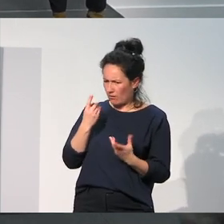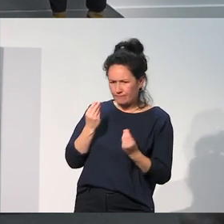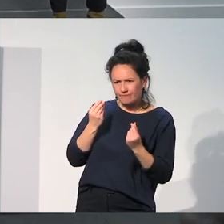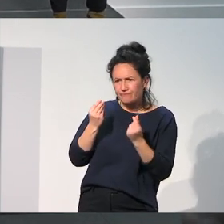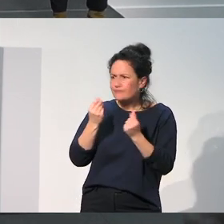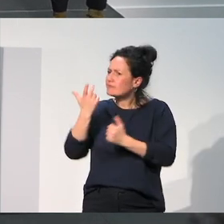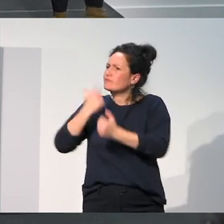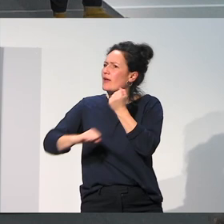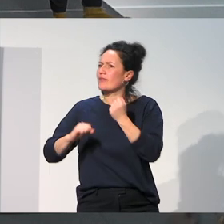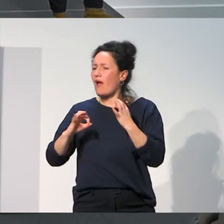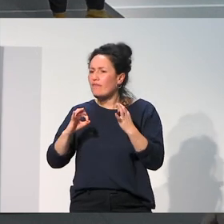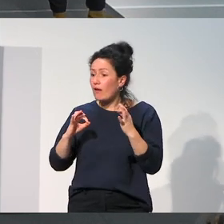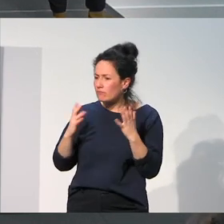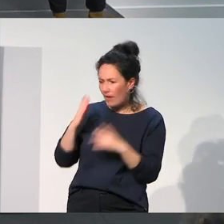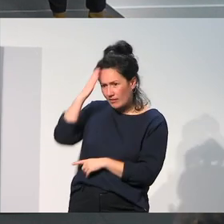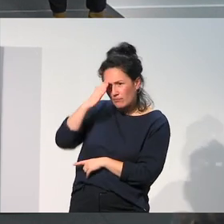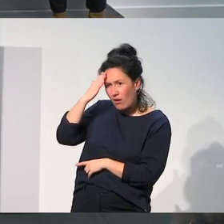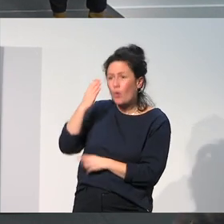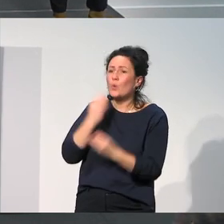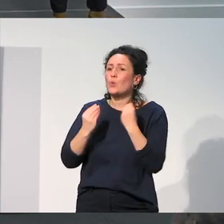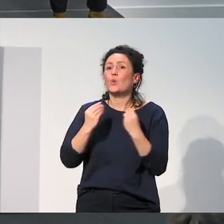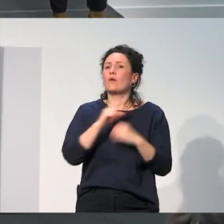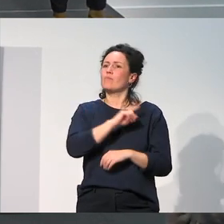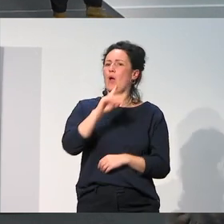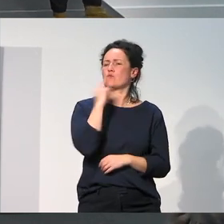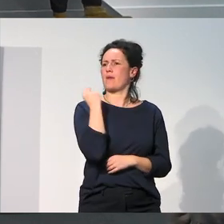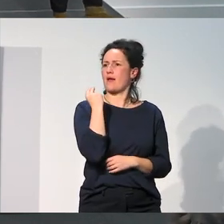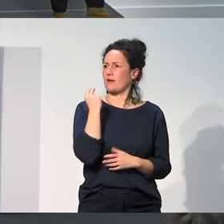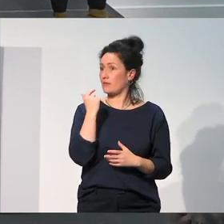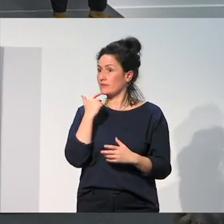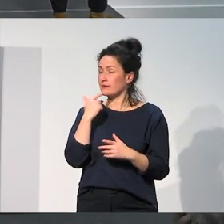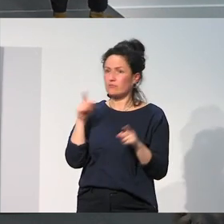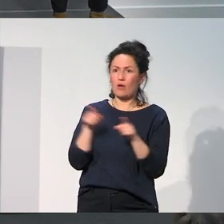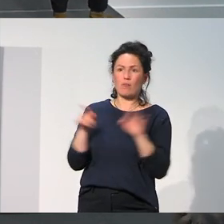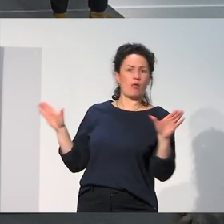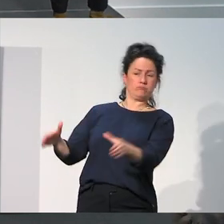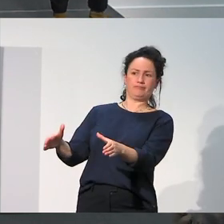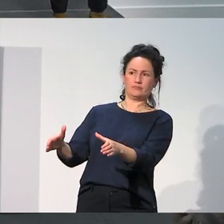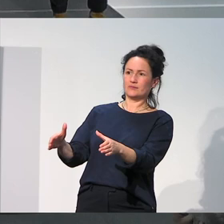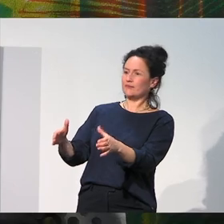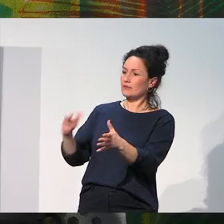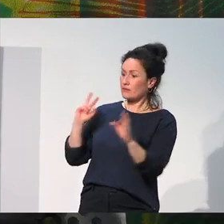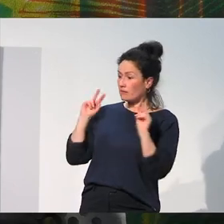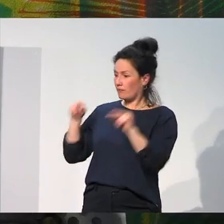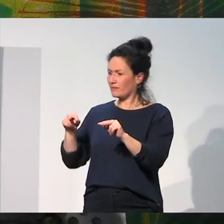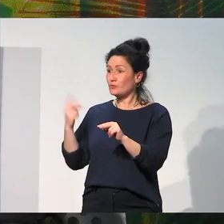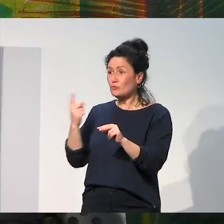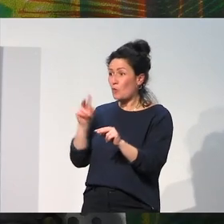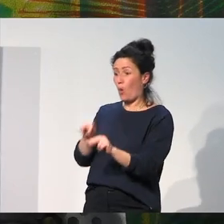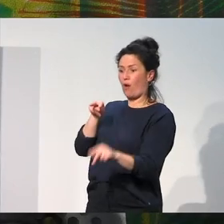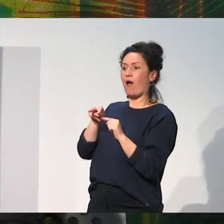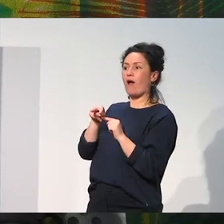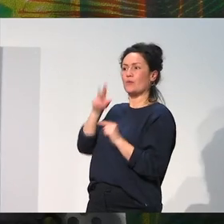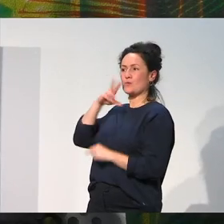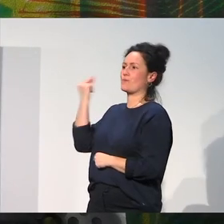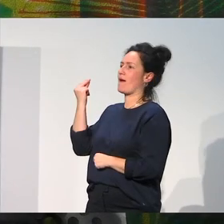parle de l'animal ou des non-humains. On met en vrac des choses ensemble et tout est regardé d'un point de vue humain. C'est-à-dire que